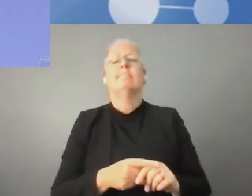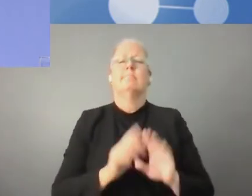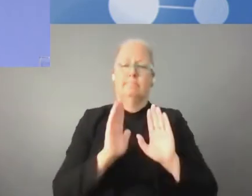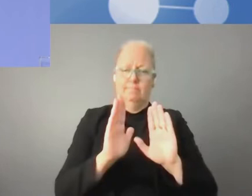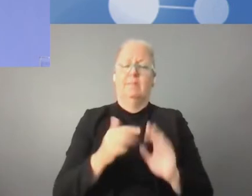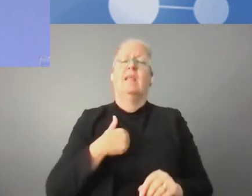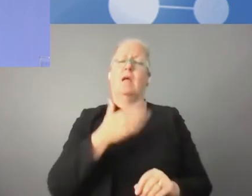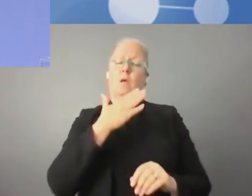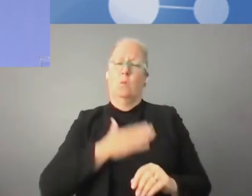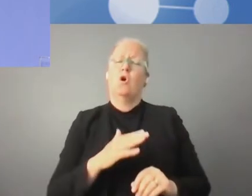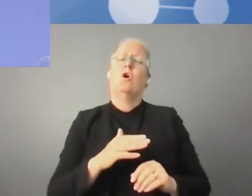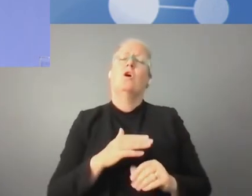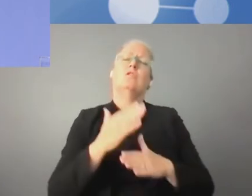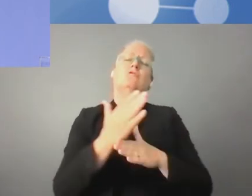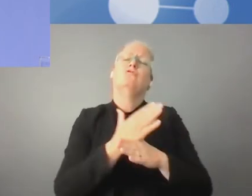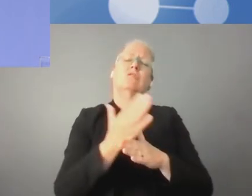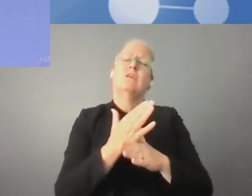内。